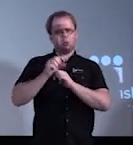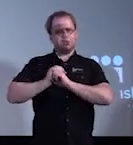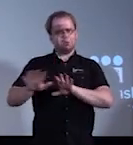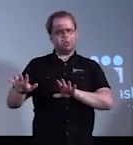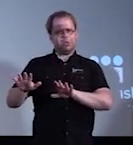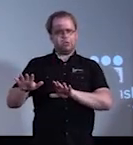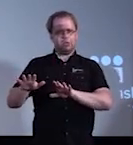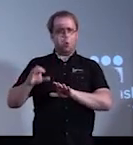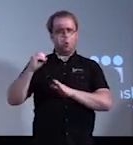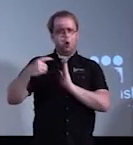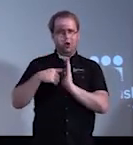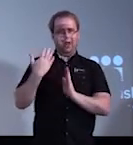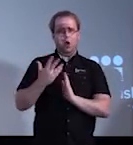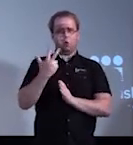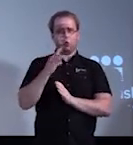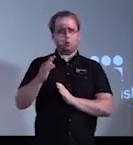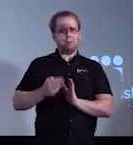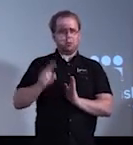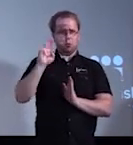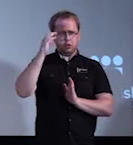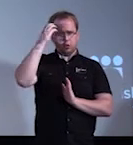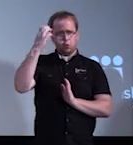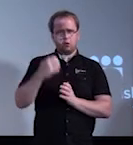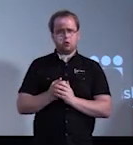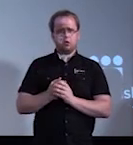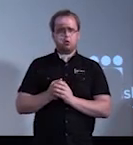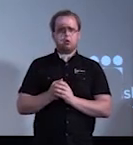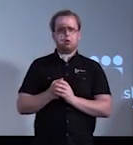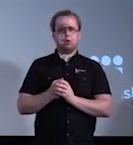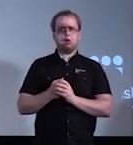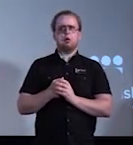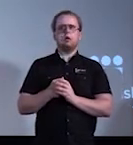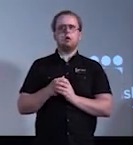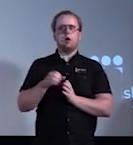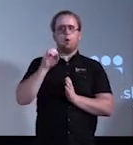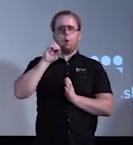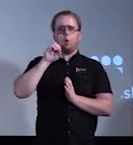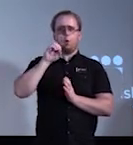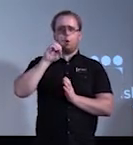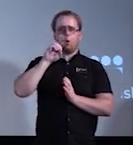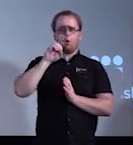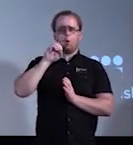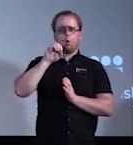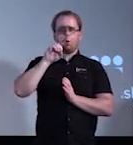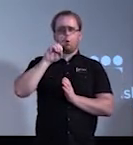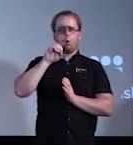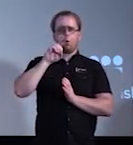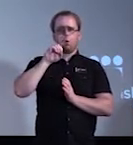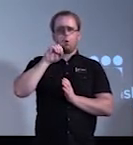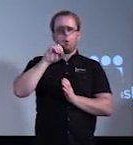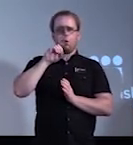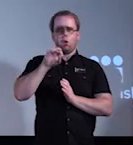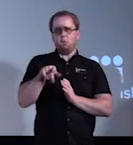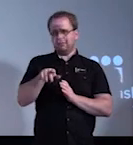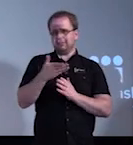över 800 miljoner kronor. Eller rättare sagt, det hade varit 800 miljoner kronor om den inte hade varit tillgänglig i de olagliga kanalerna.